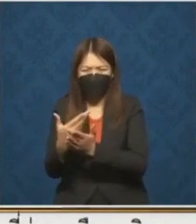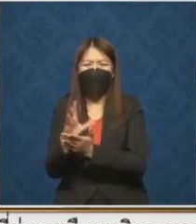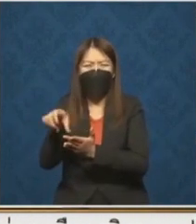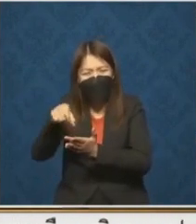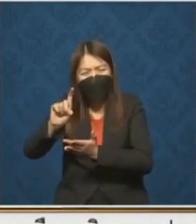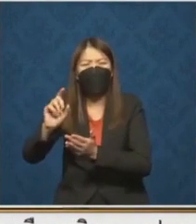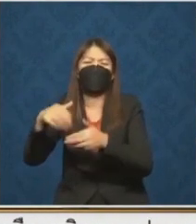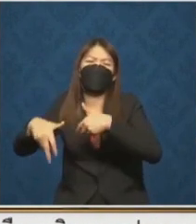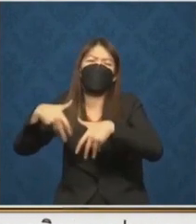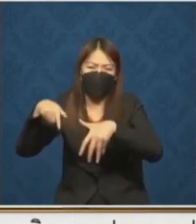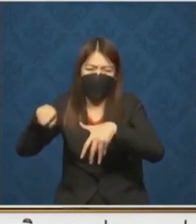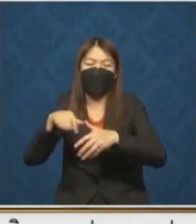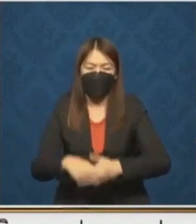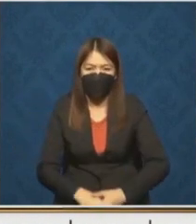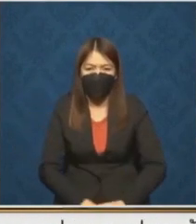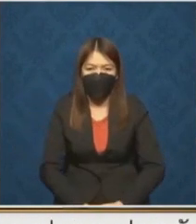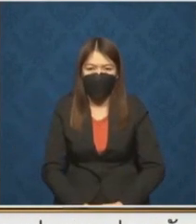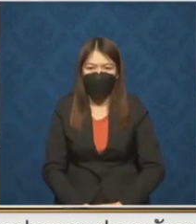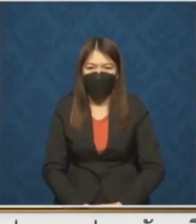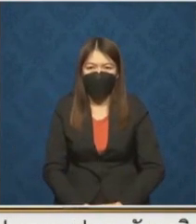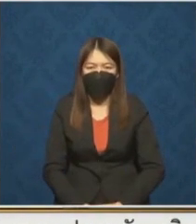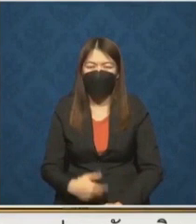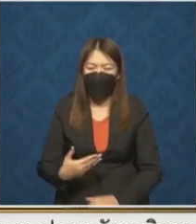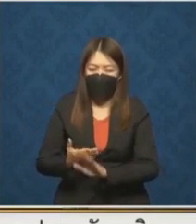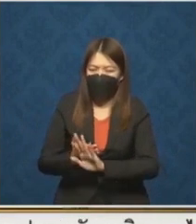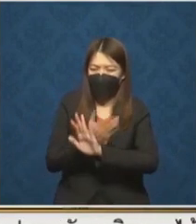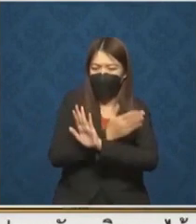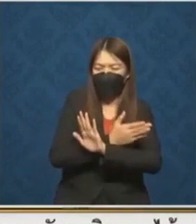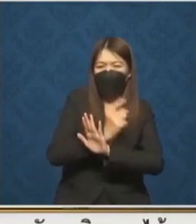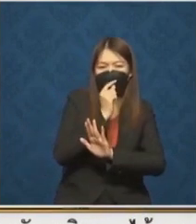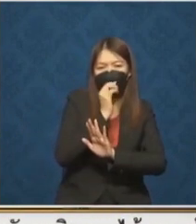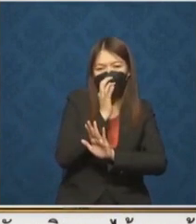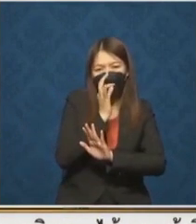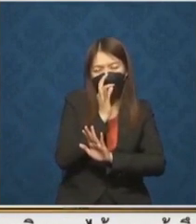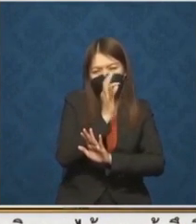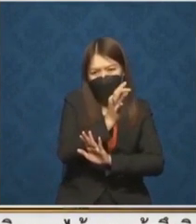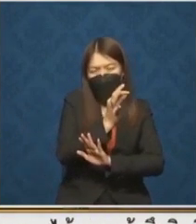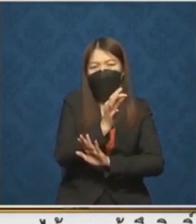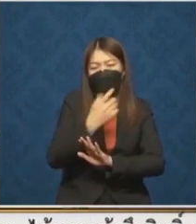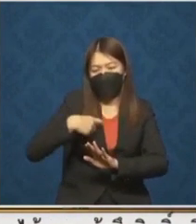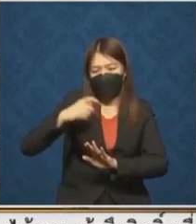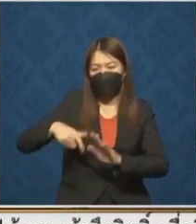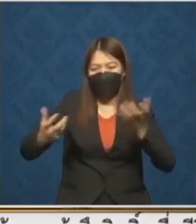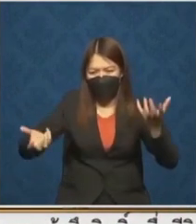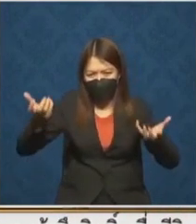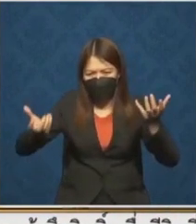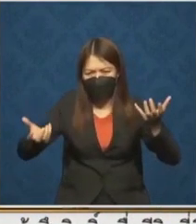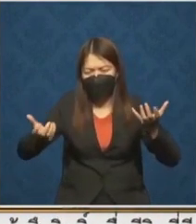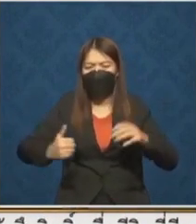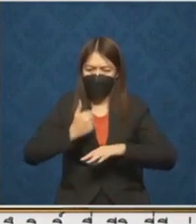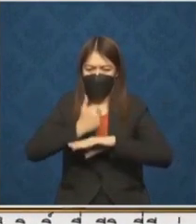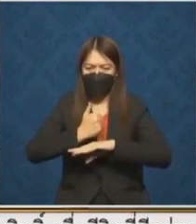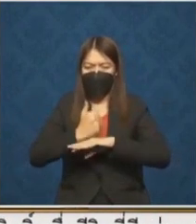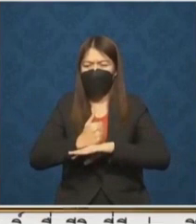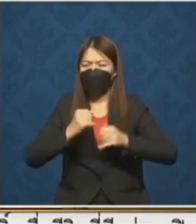เพราในคดีก่อนหนานั้นถ้าไปฟ้องสารยุธีธรรมคนครอบคองที่ดินเขาตองจายเงิน